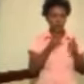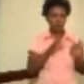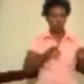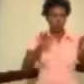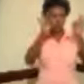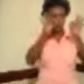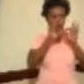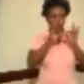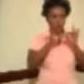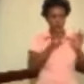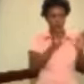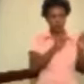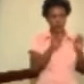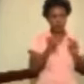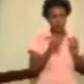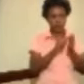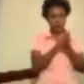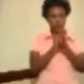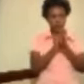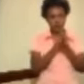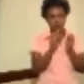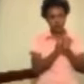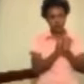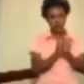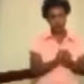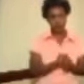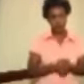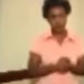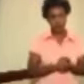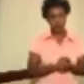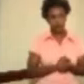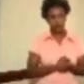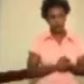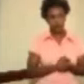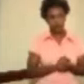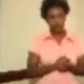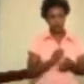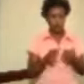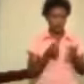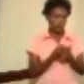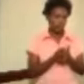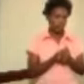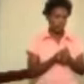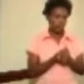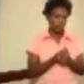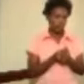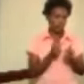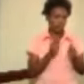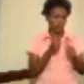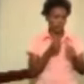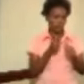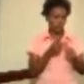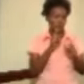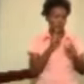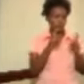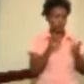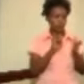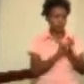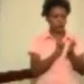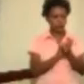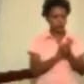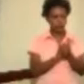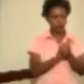tout remettre les pendules à l'heure, si nous avons dit. Voilà. Bien, alors nous allons passer tout de suite à deuxième volet, thème 3,